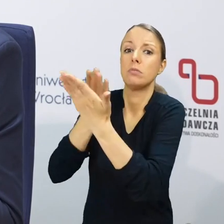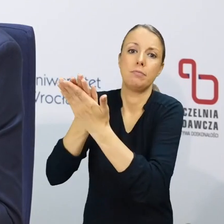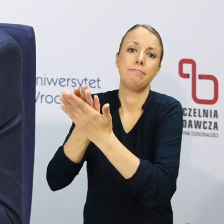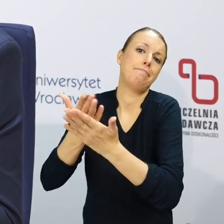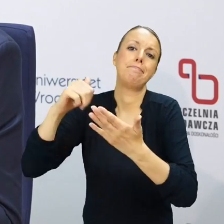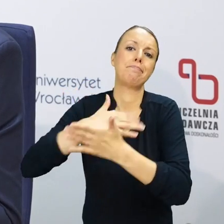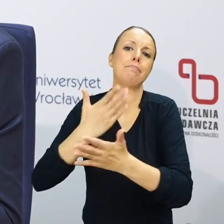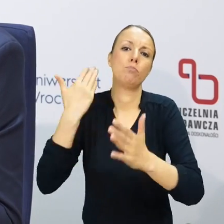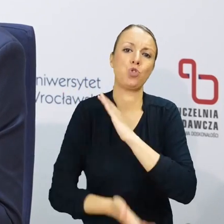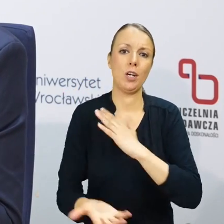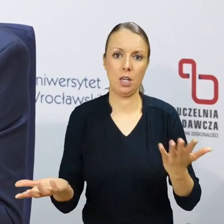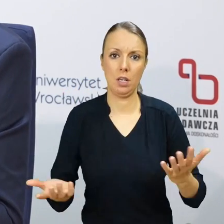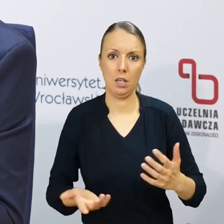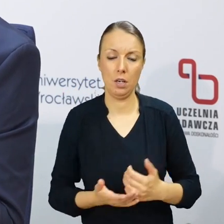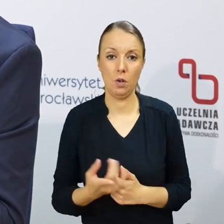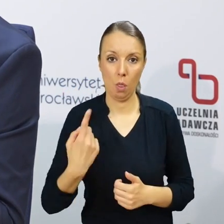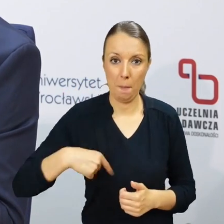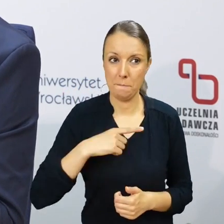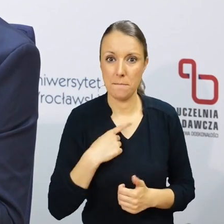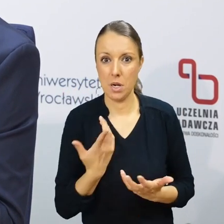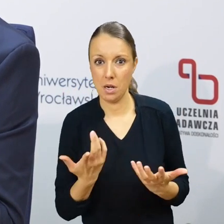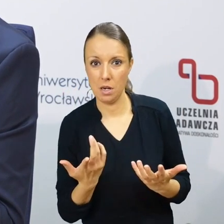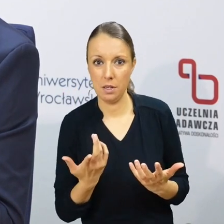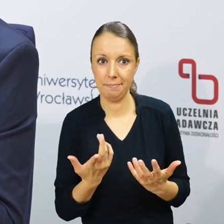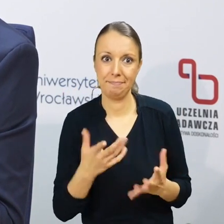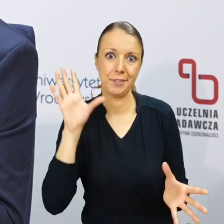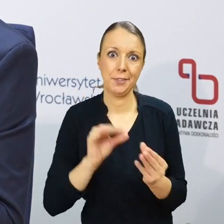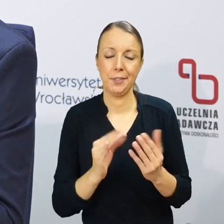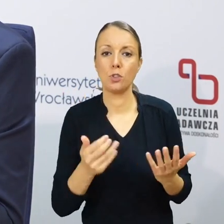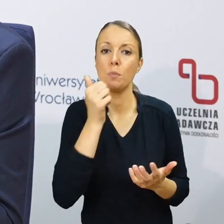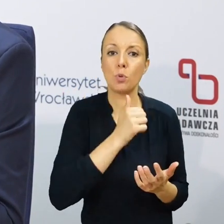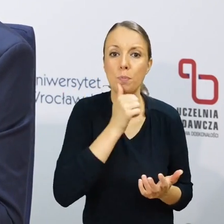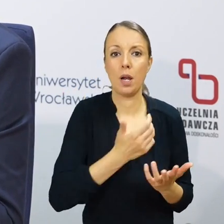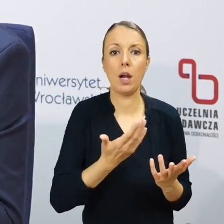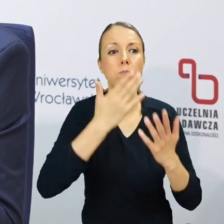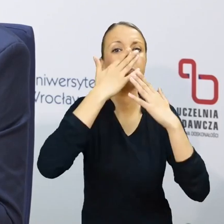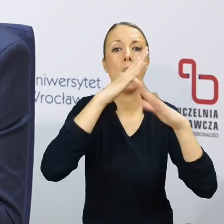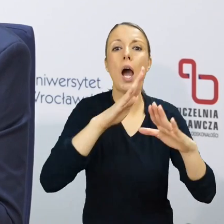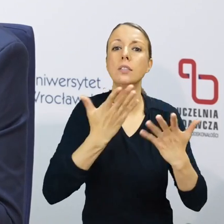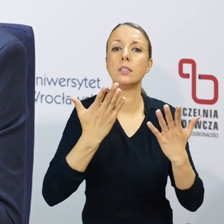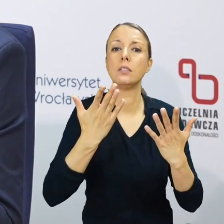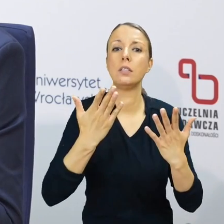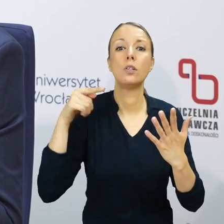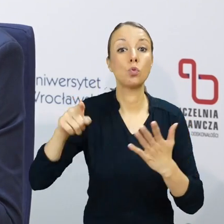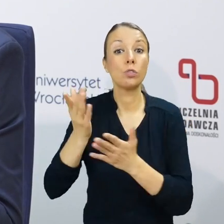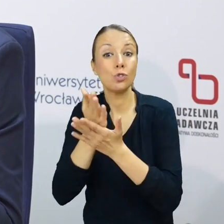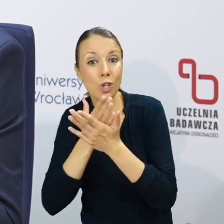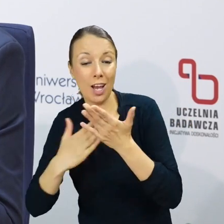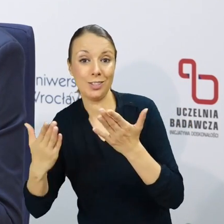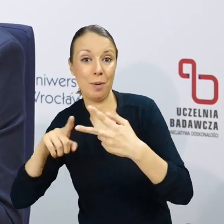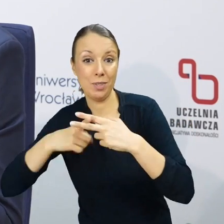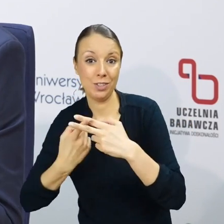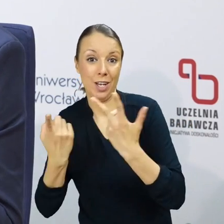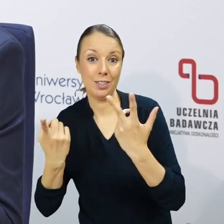chodzi o próby rzucenia światła na działalność tej części administracji publicznej, jaką są